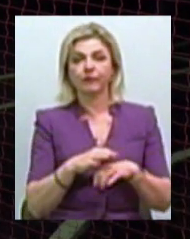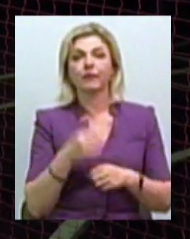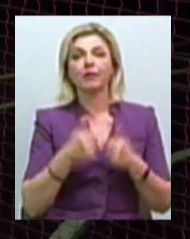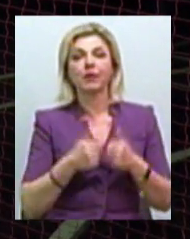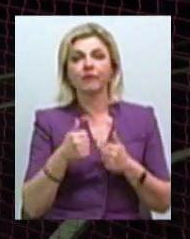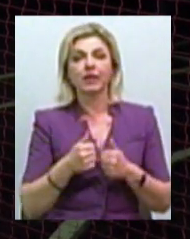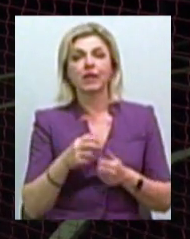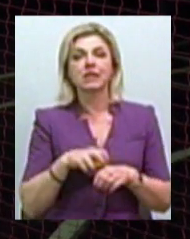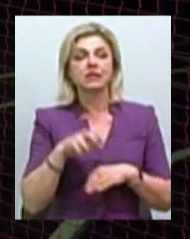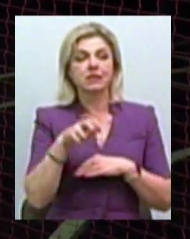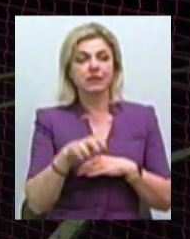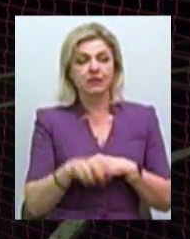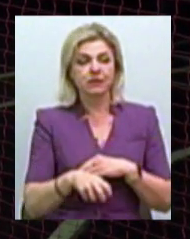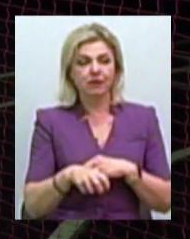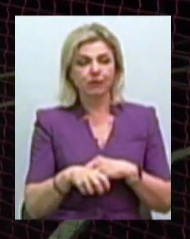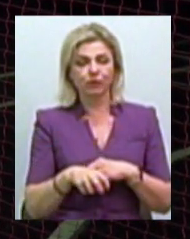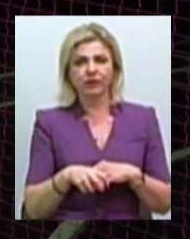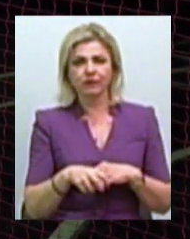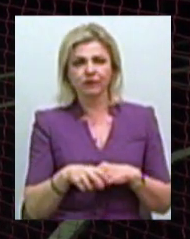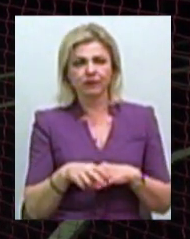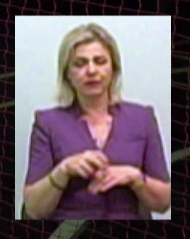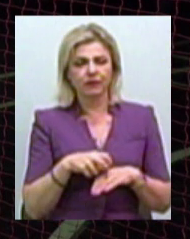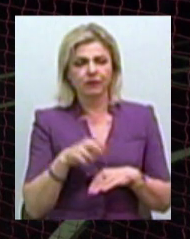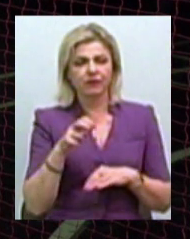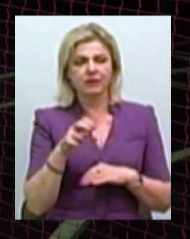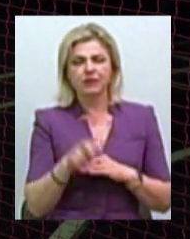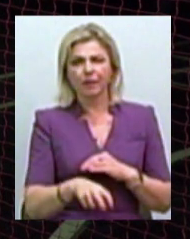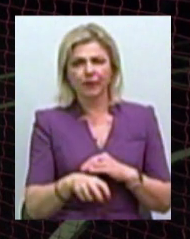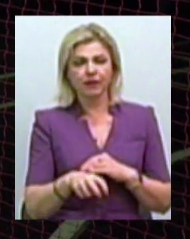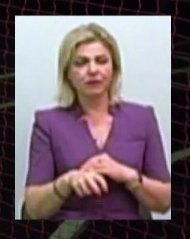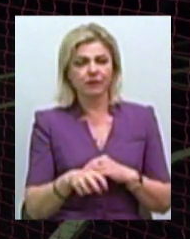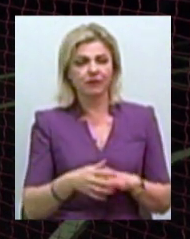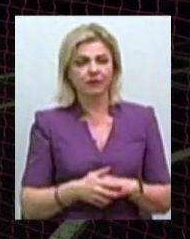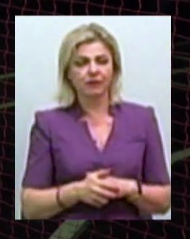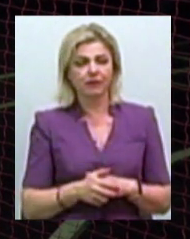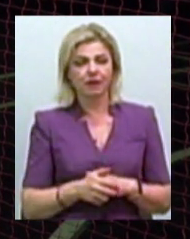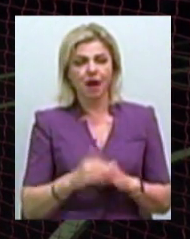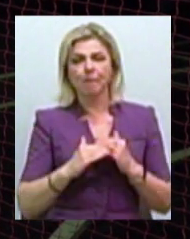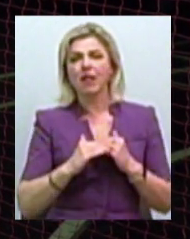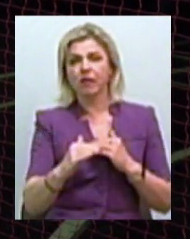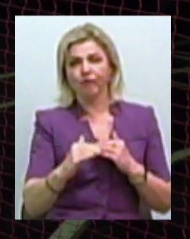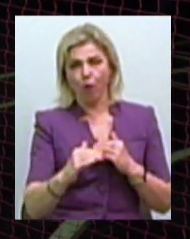зі стрибків у воду, наприклад. Це дуже цікавий вид. Ми стрибаємо там з платформи